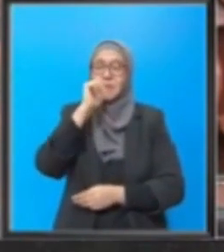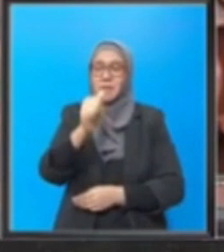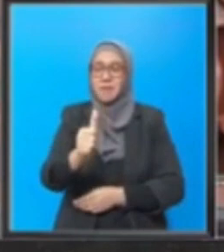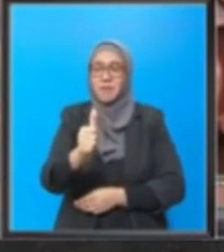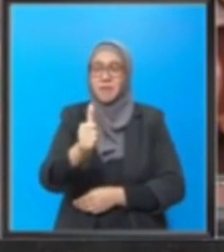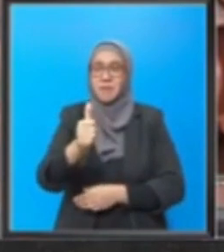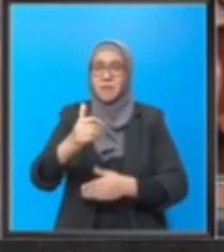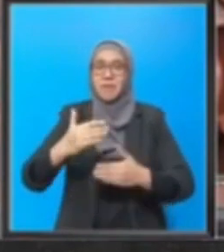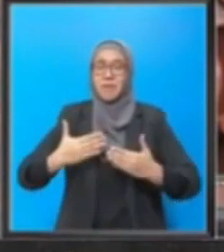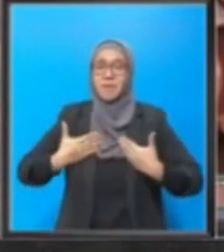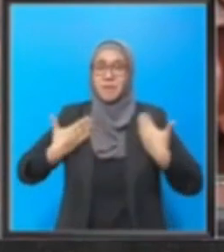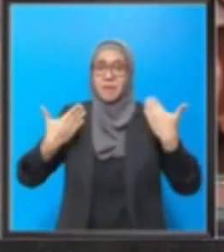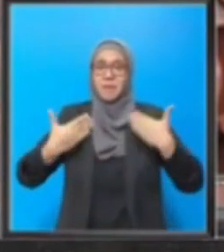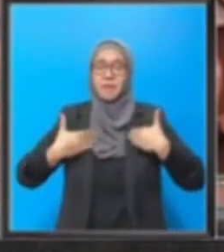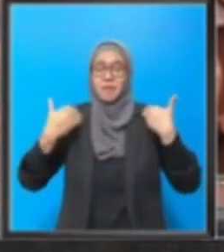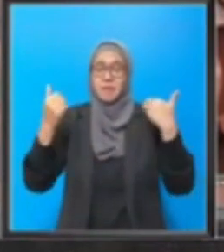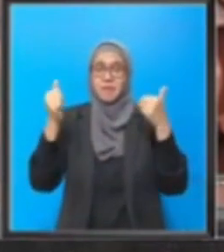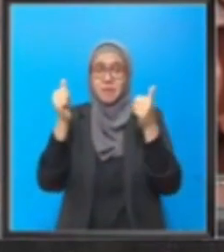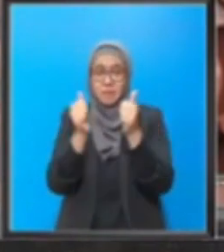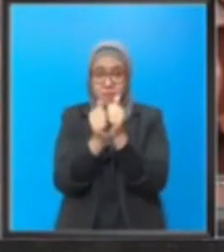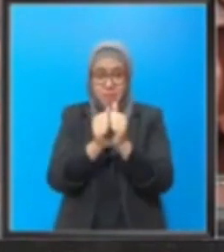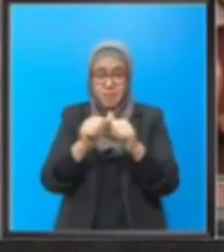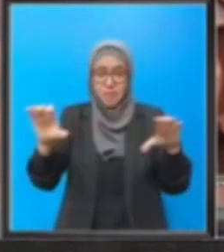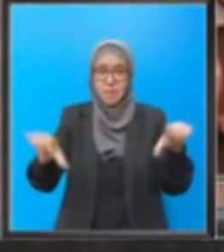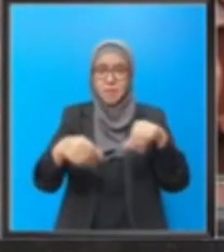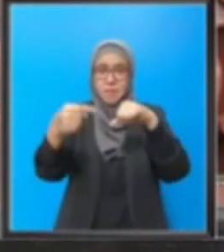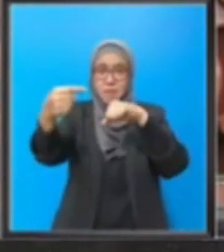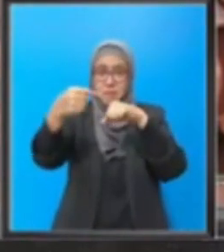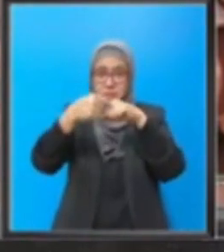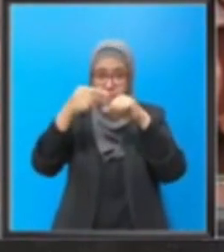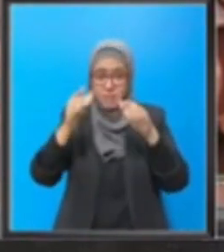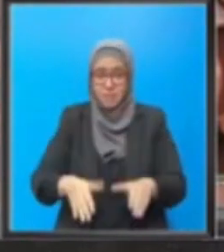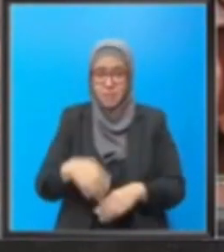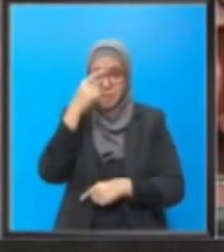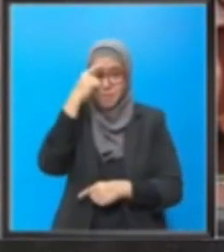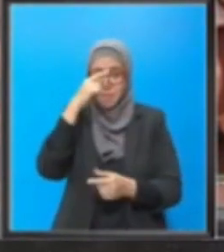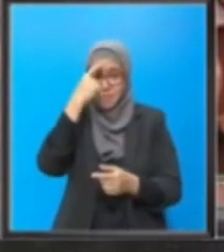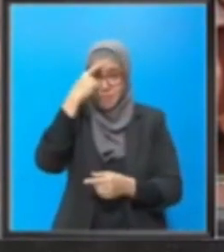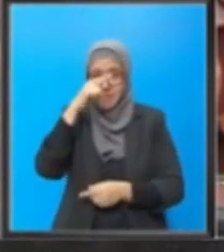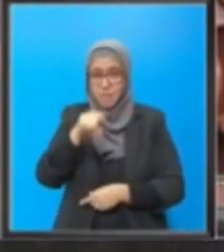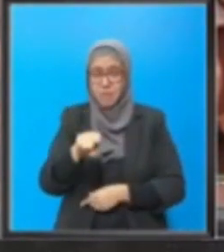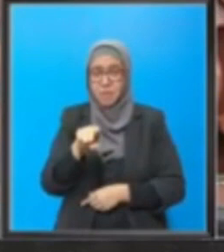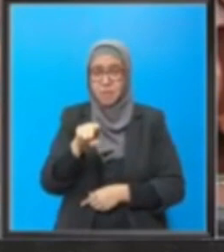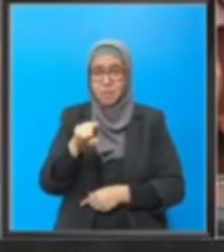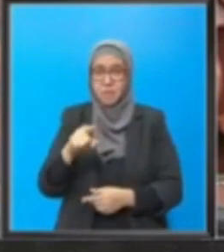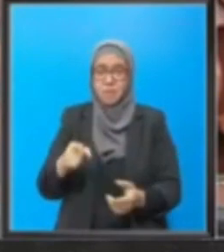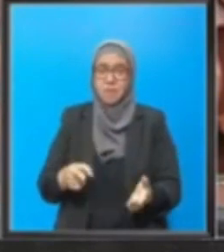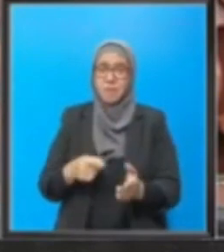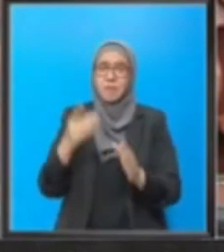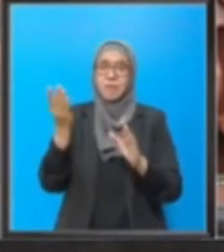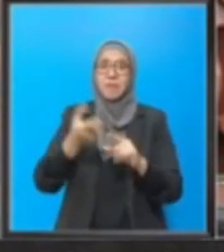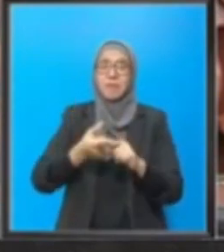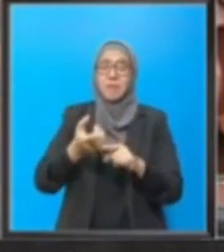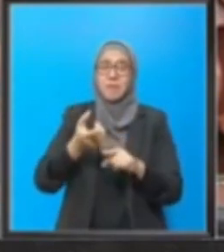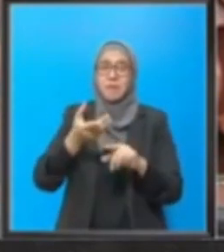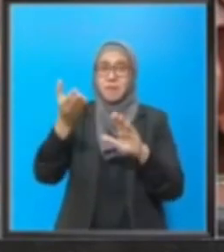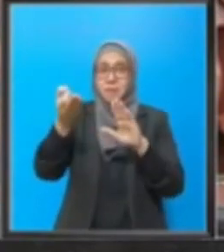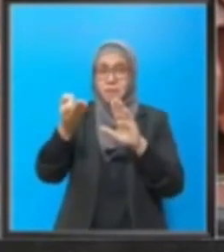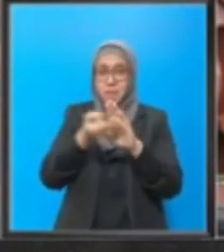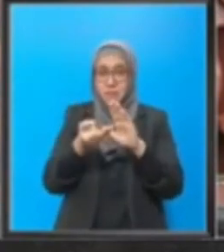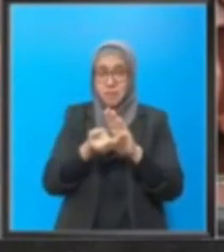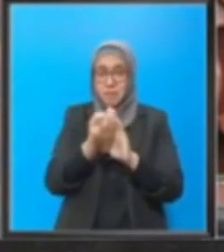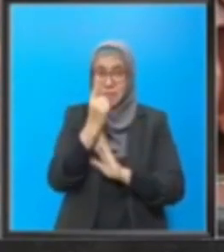gembiralah dengan perbuatan yang dituduh dilakukan itu untuk membuatkan satu usul dan Sera save biarlah yang